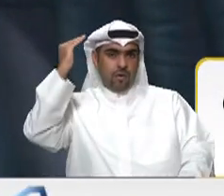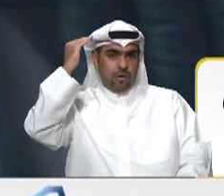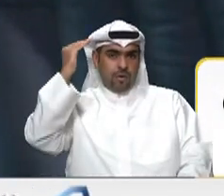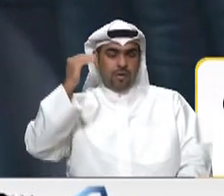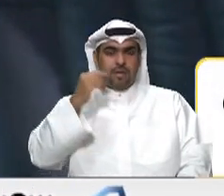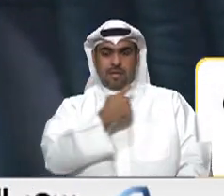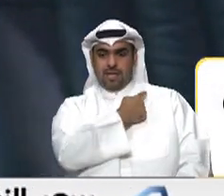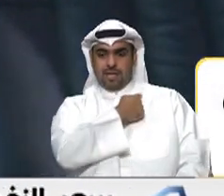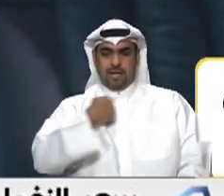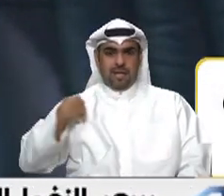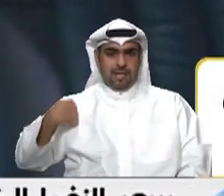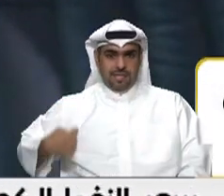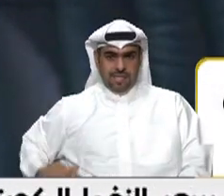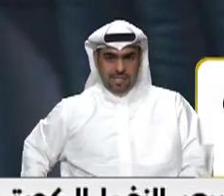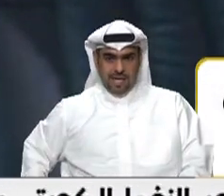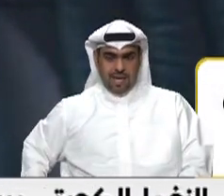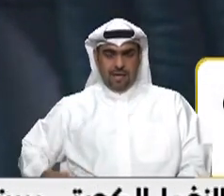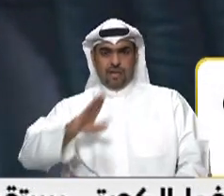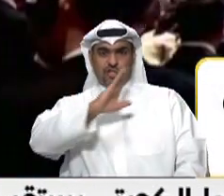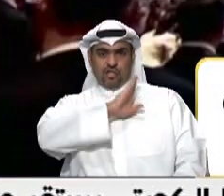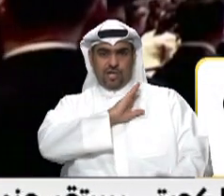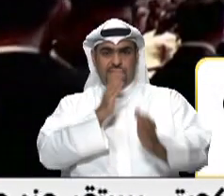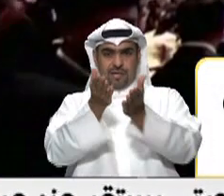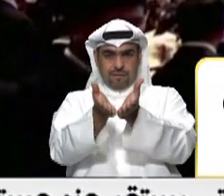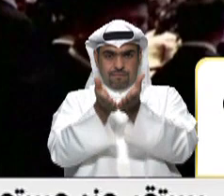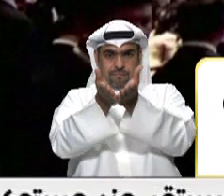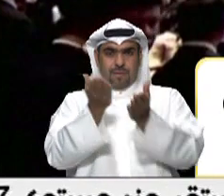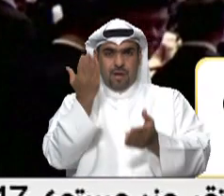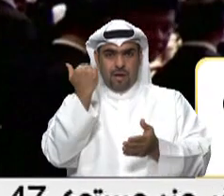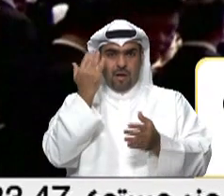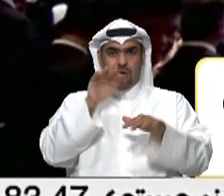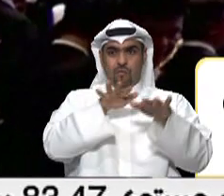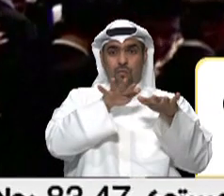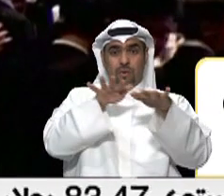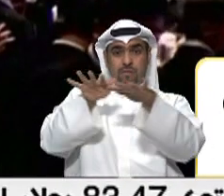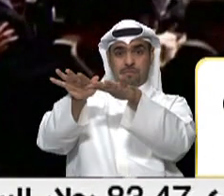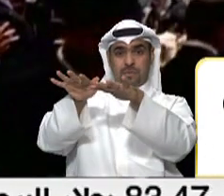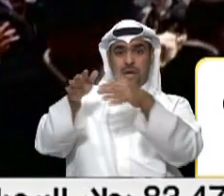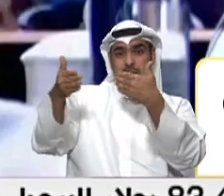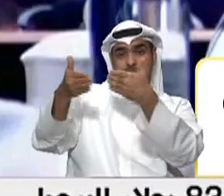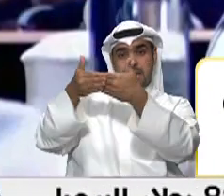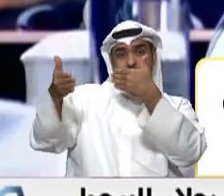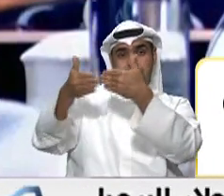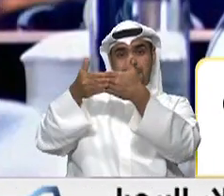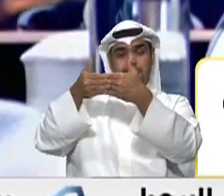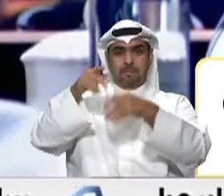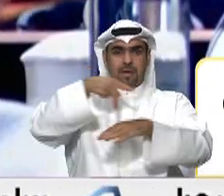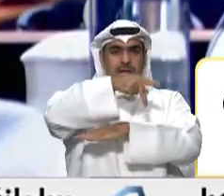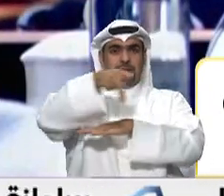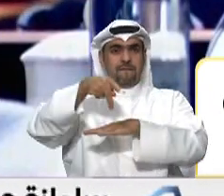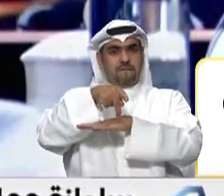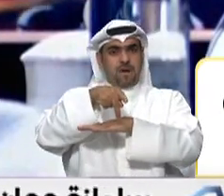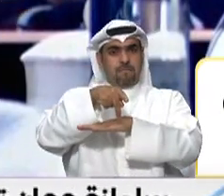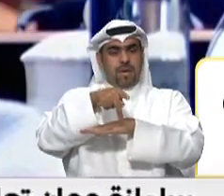حليفه واشنطن فقد اشاد بكلا البلدين على تمتعهم